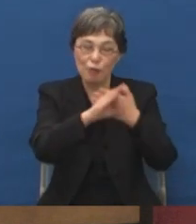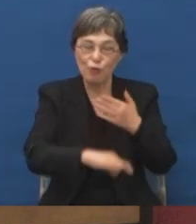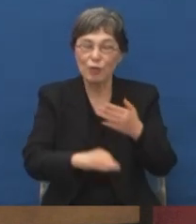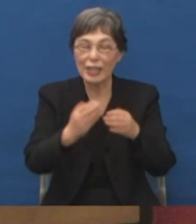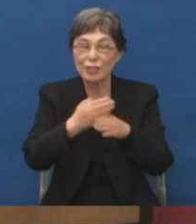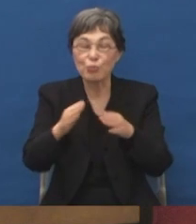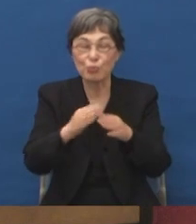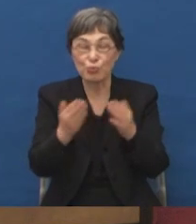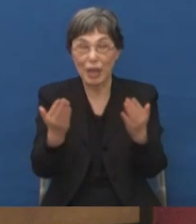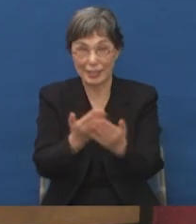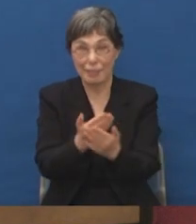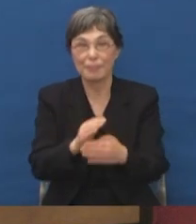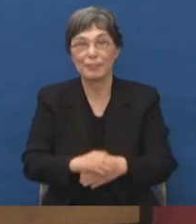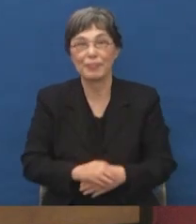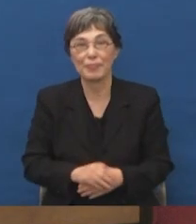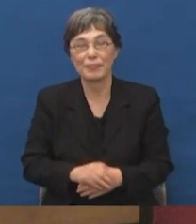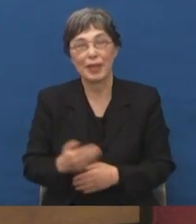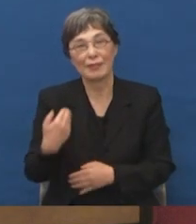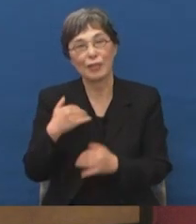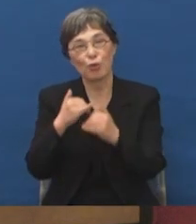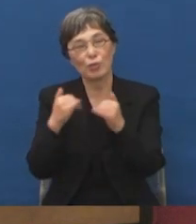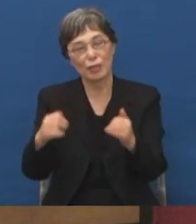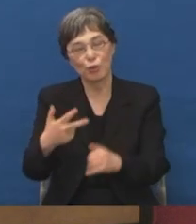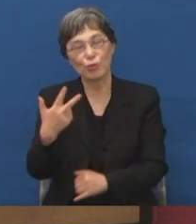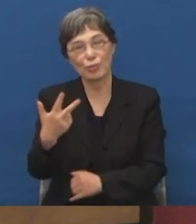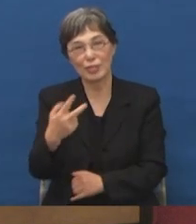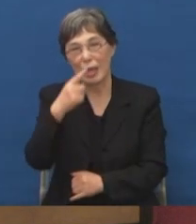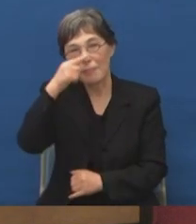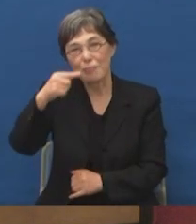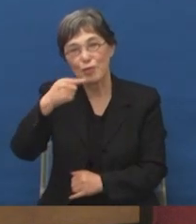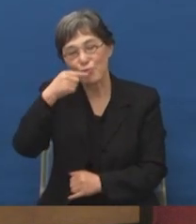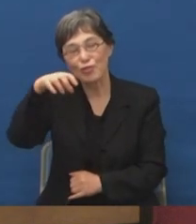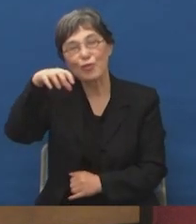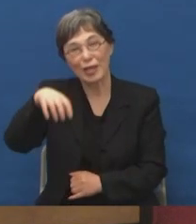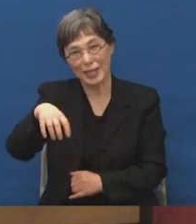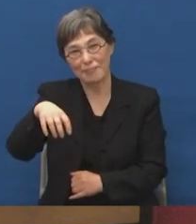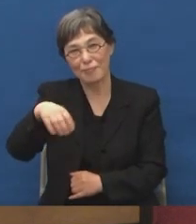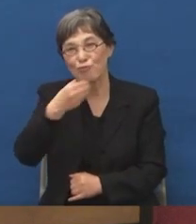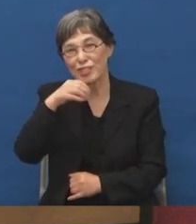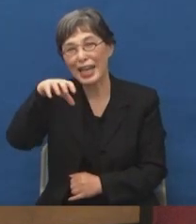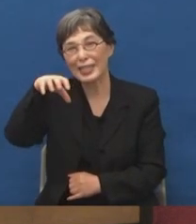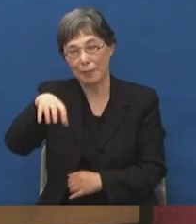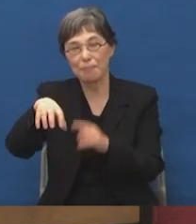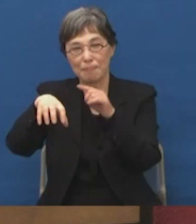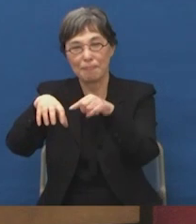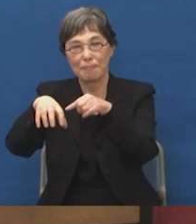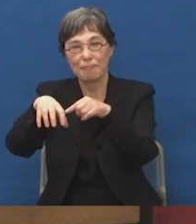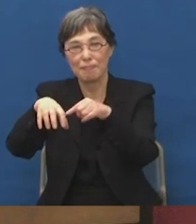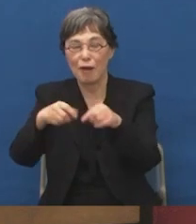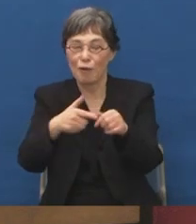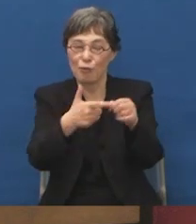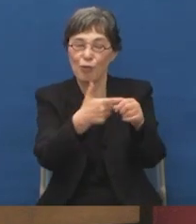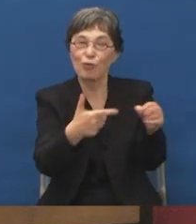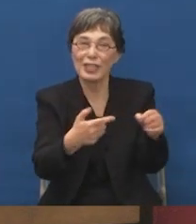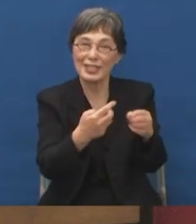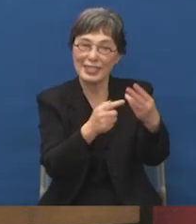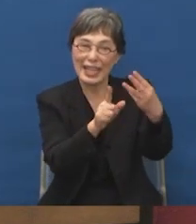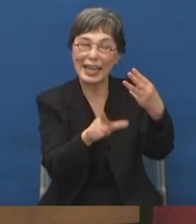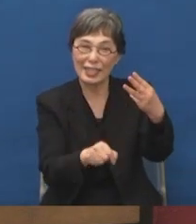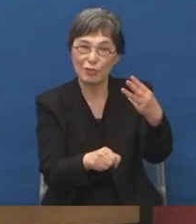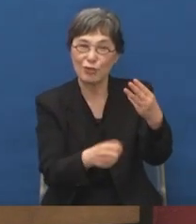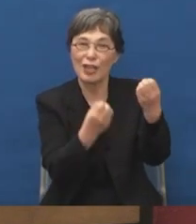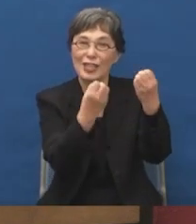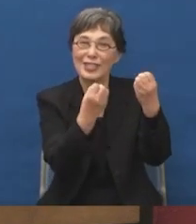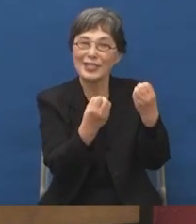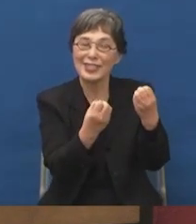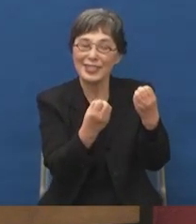正については理事者から京都市身分身体障害者福祉会館について令和6年3月に竣工